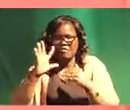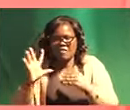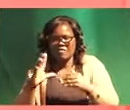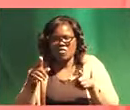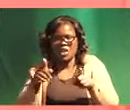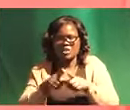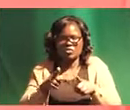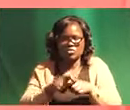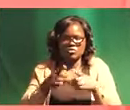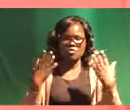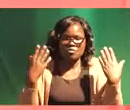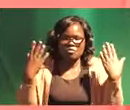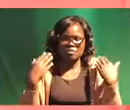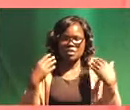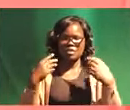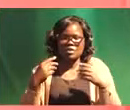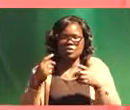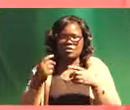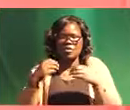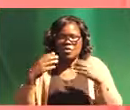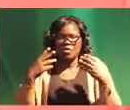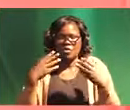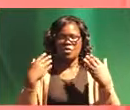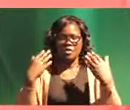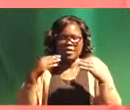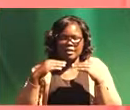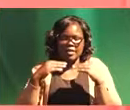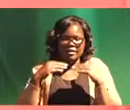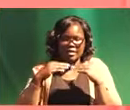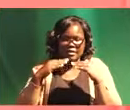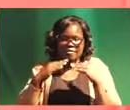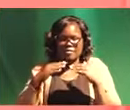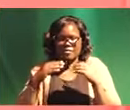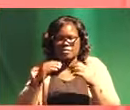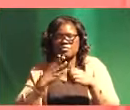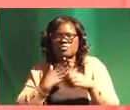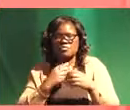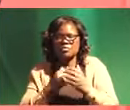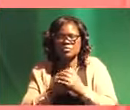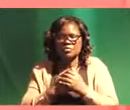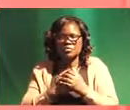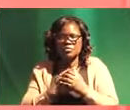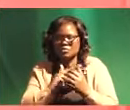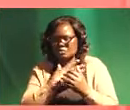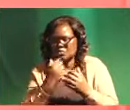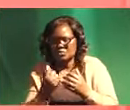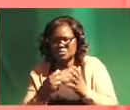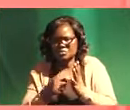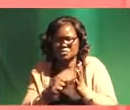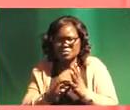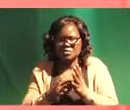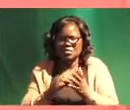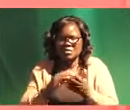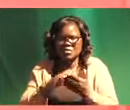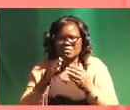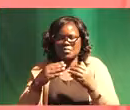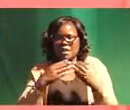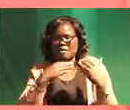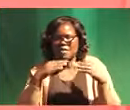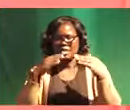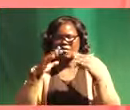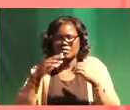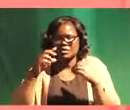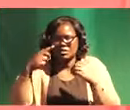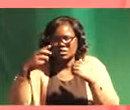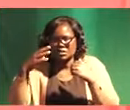pia Meru Teaching and Referral Hospital. Tubebe, maana ni saga, uichukue iende level 6, uo